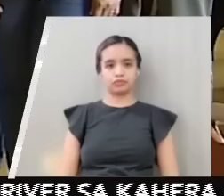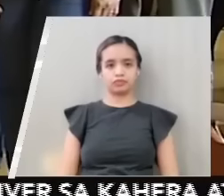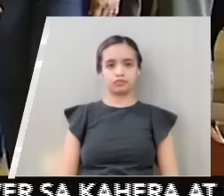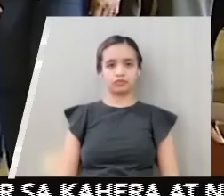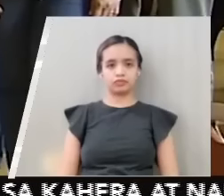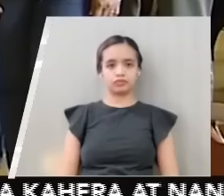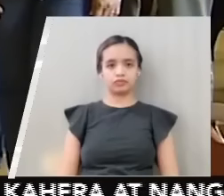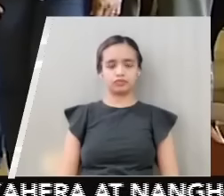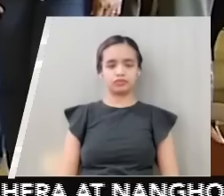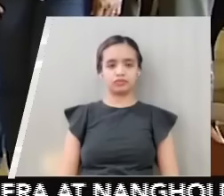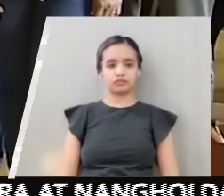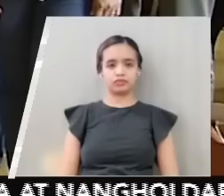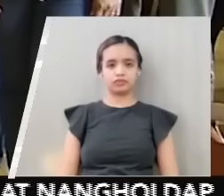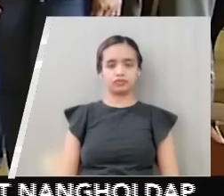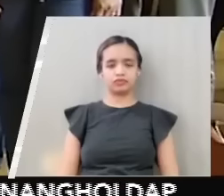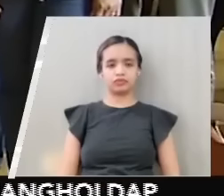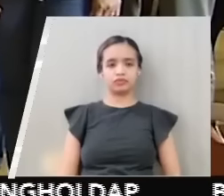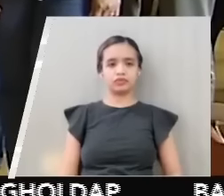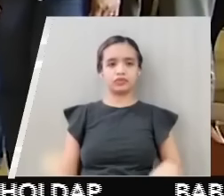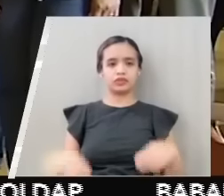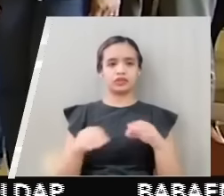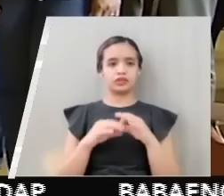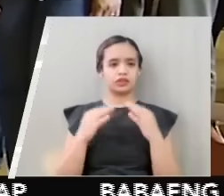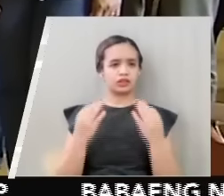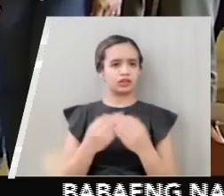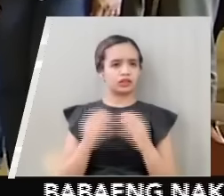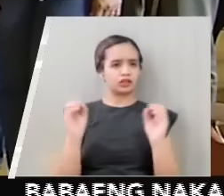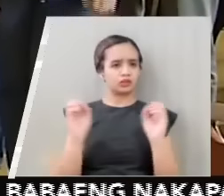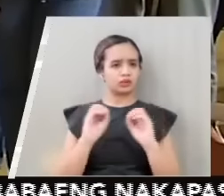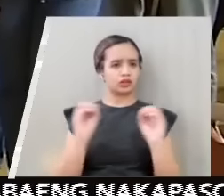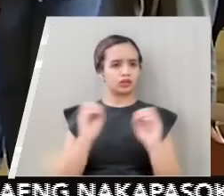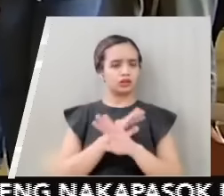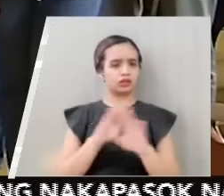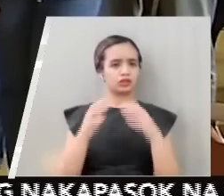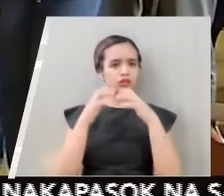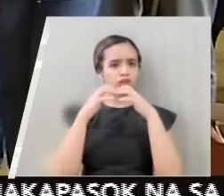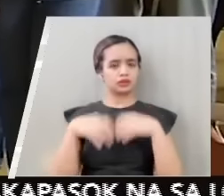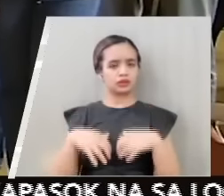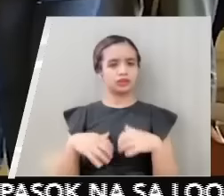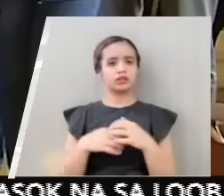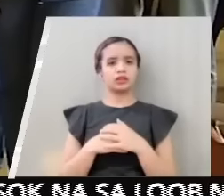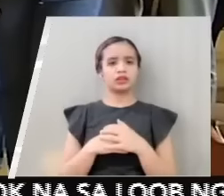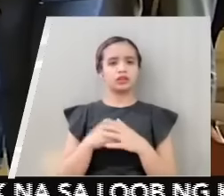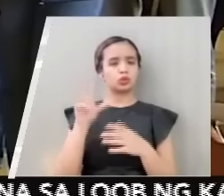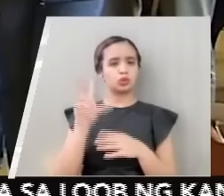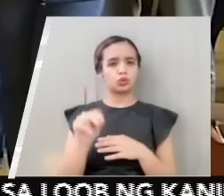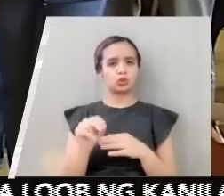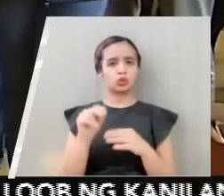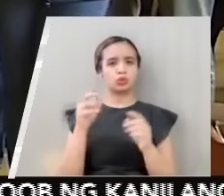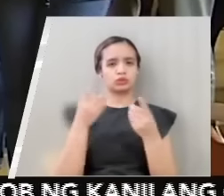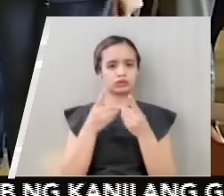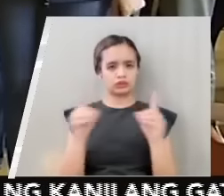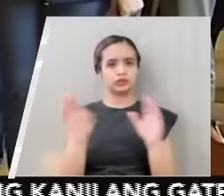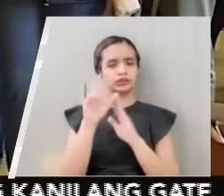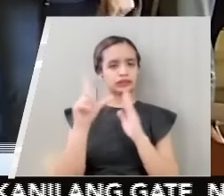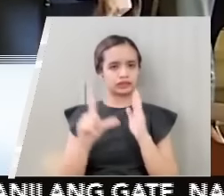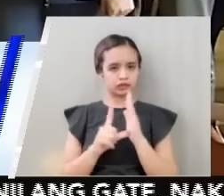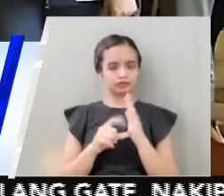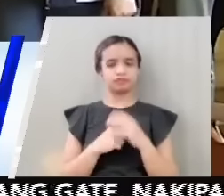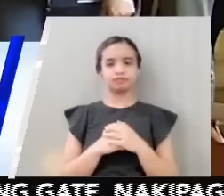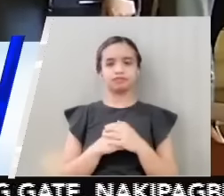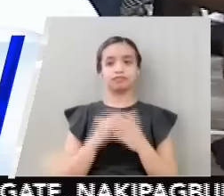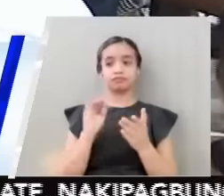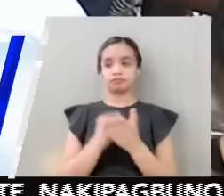Pamilya ay pagibayin, huwag sanang wasakin. No divorce law! Ito ang panawagan ng